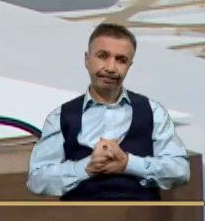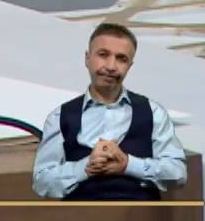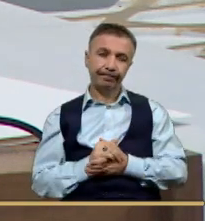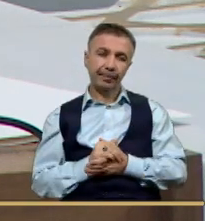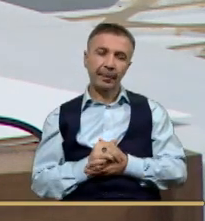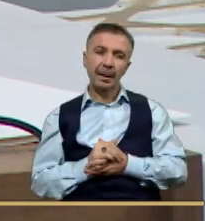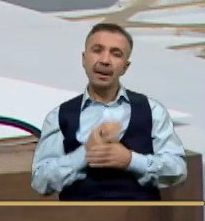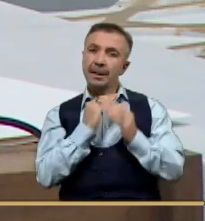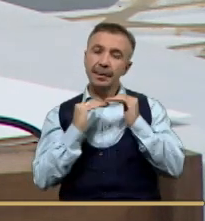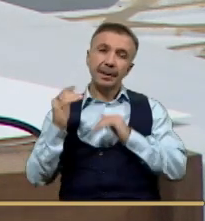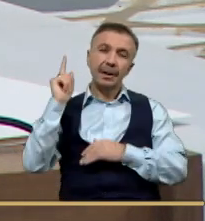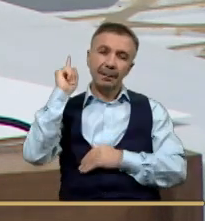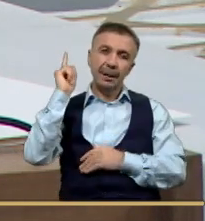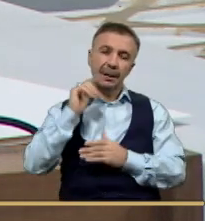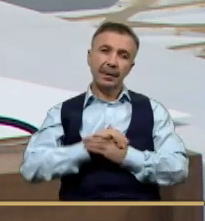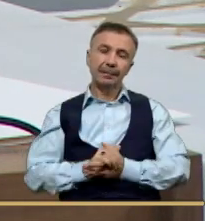Cenab-ı Hak